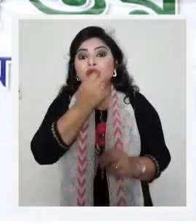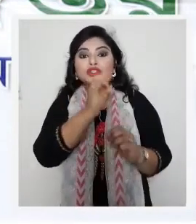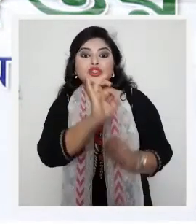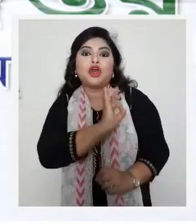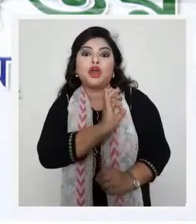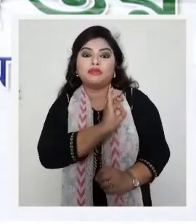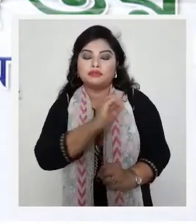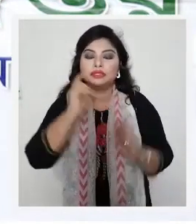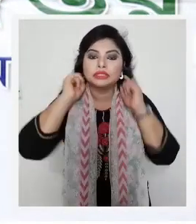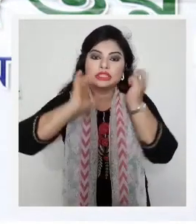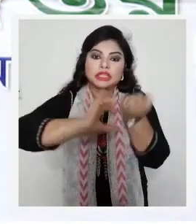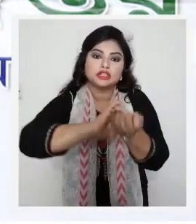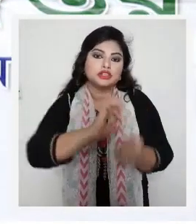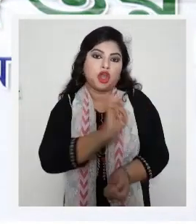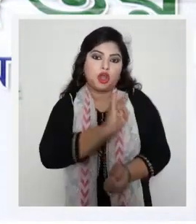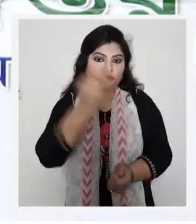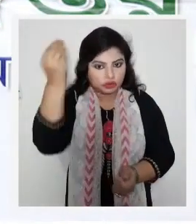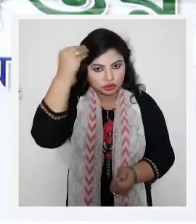2,01,217টি।